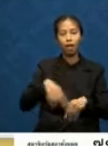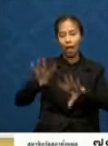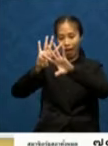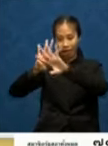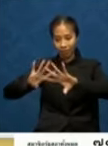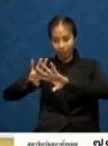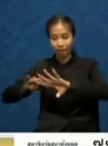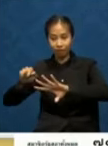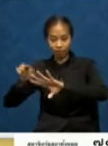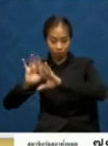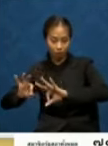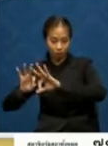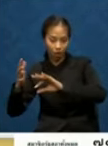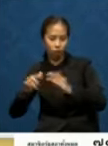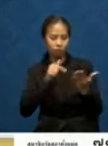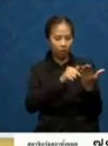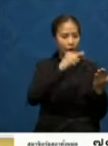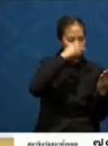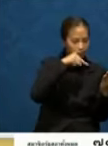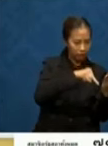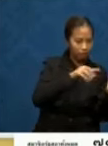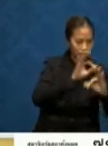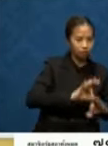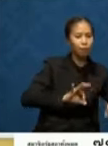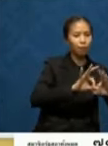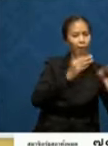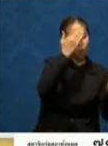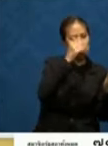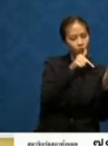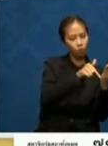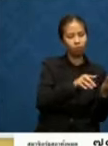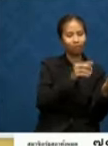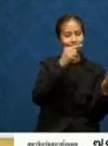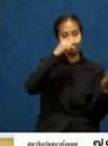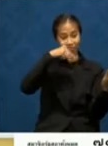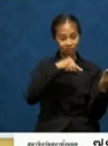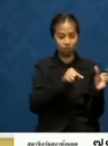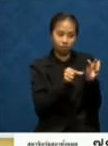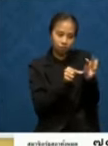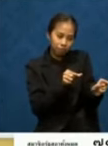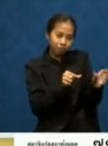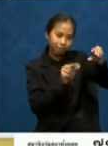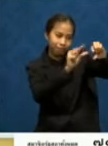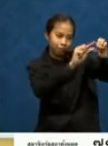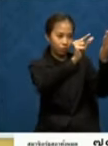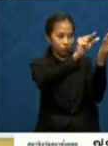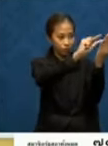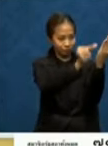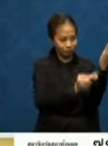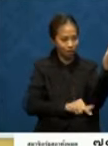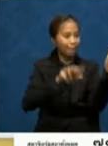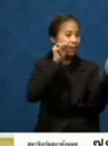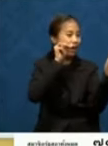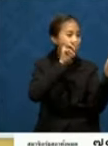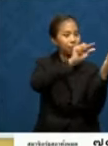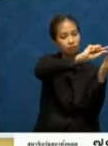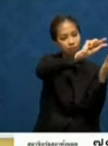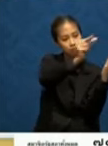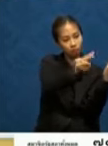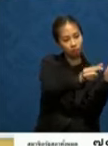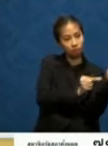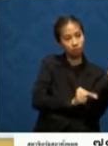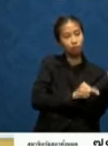เนื่องจากว่าไทยมีภูมิศาสตร์อยู่ตรงนี้ในแผ่นดินในอาเซียนเ